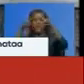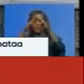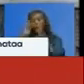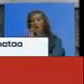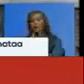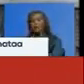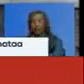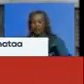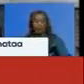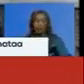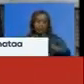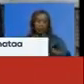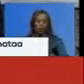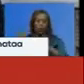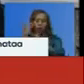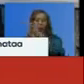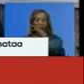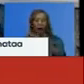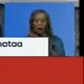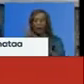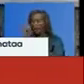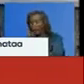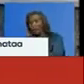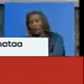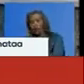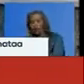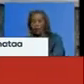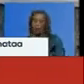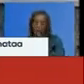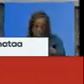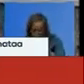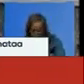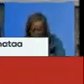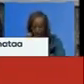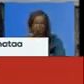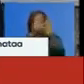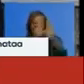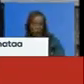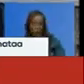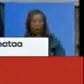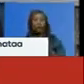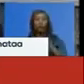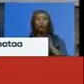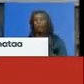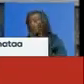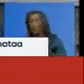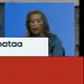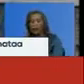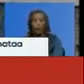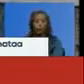ስርዓት ገንብቷል። ዓለም በአንድ በኩል በጥሞና በአግራሞትና በጉጉት በሌላ በኩል